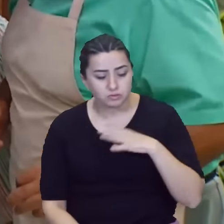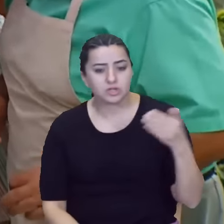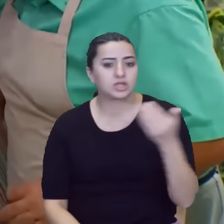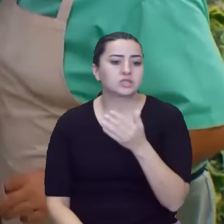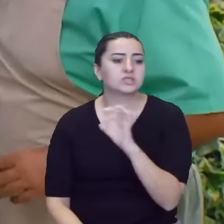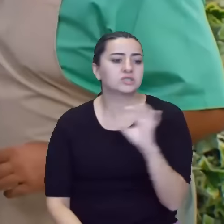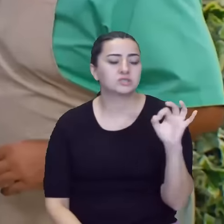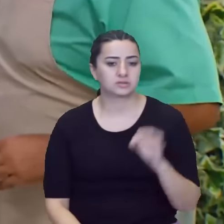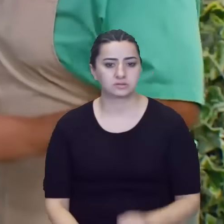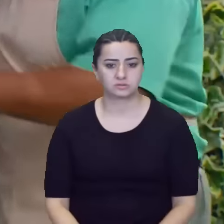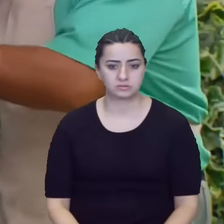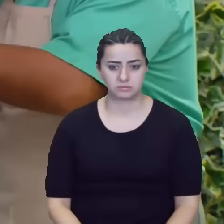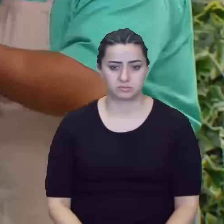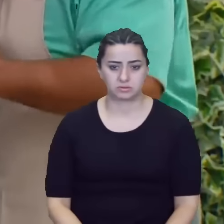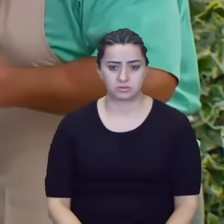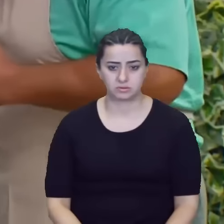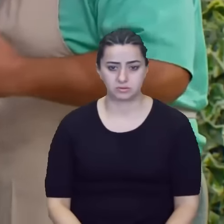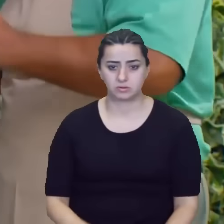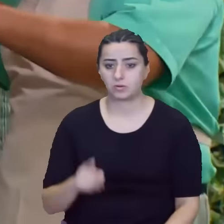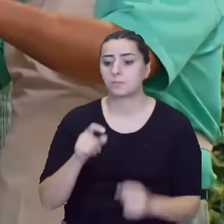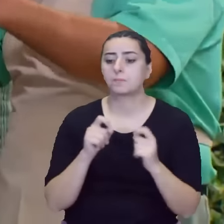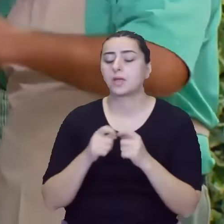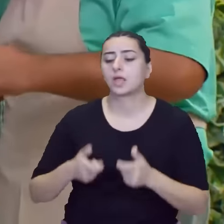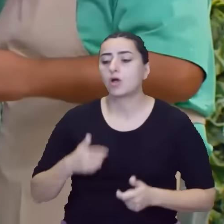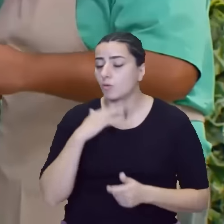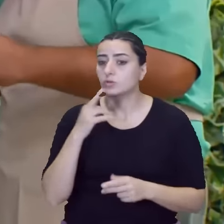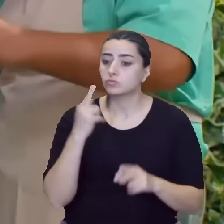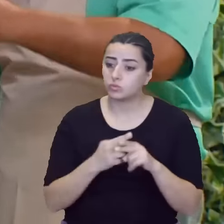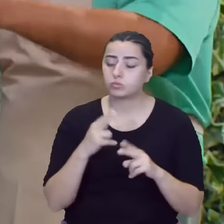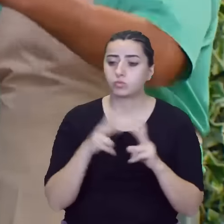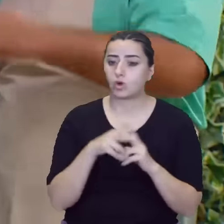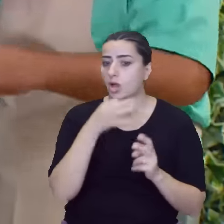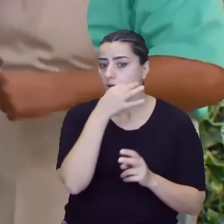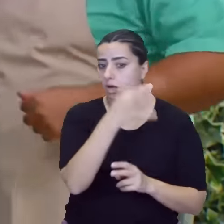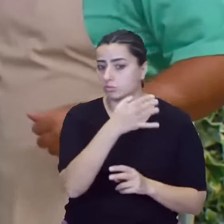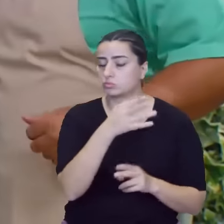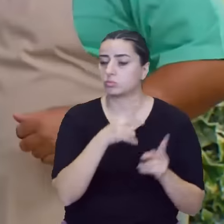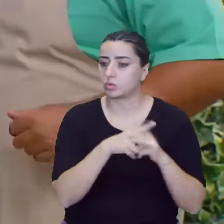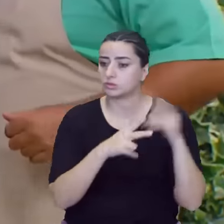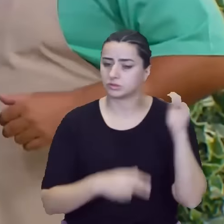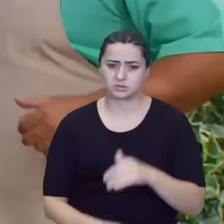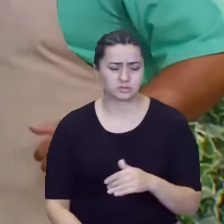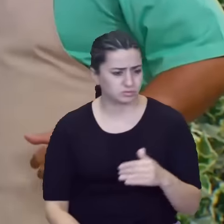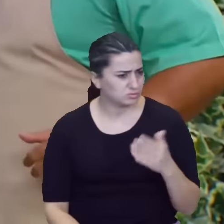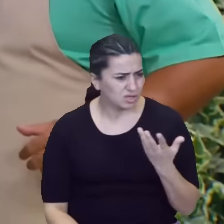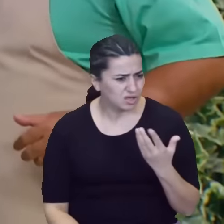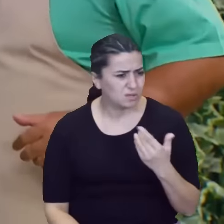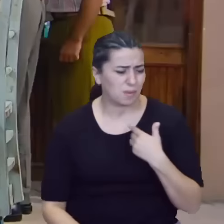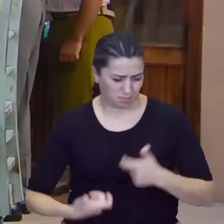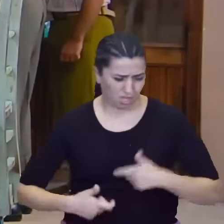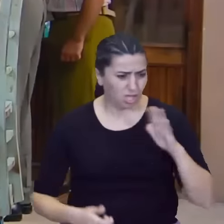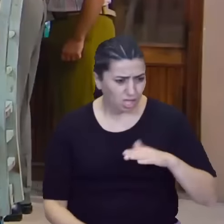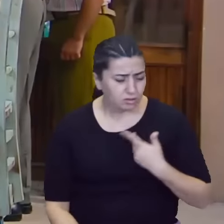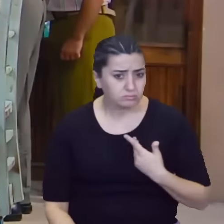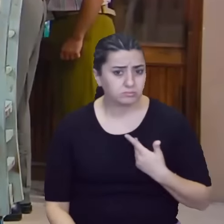da daha kapıdan içeri giremiyor. Ya bu bekleyen olacak iş değil. Hemen şu karakola haber verelim de bir tane polis gelsin. Yani. Ne demek Sami Usta, bekçiyle olacak